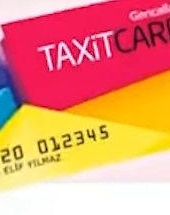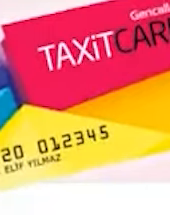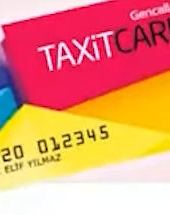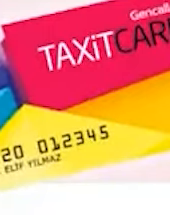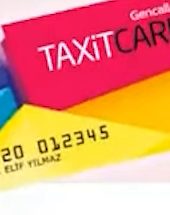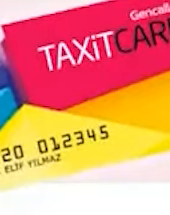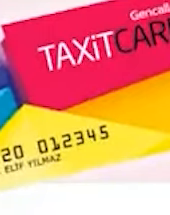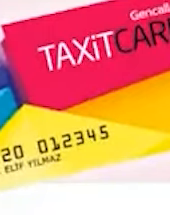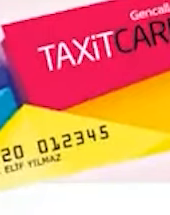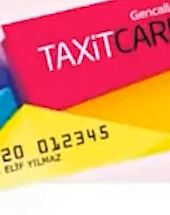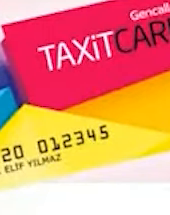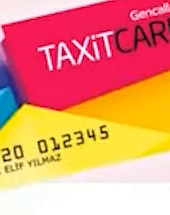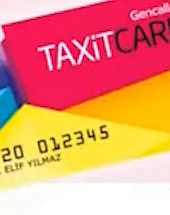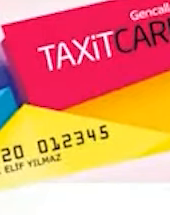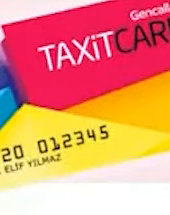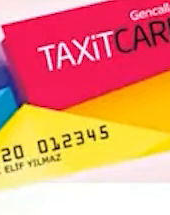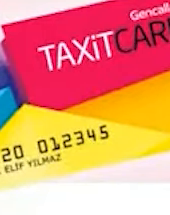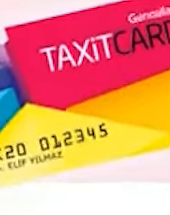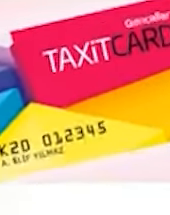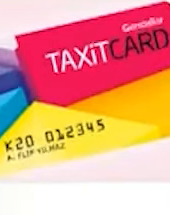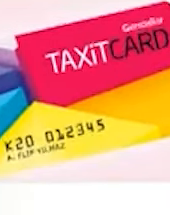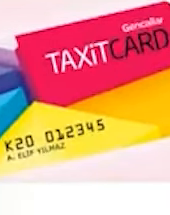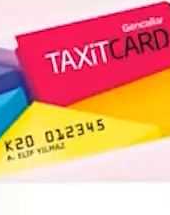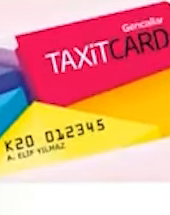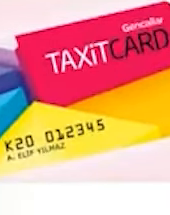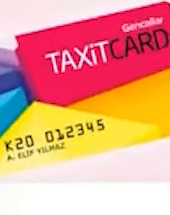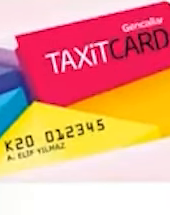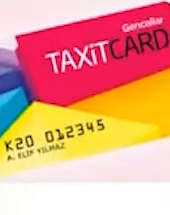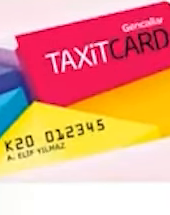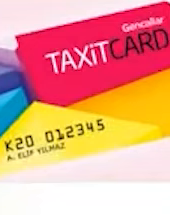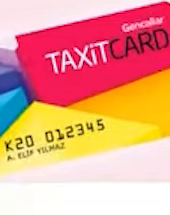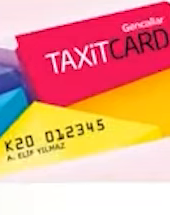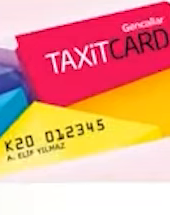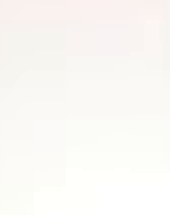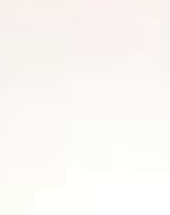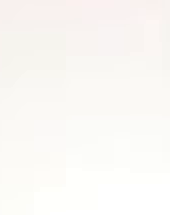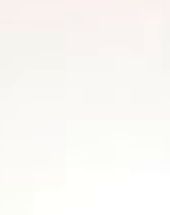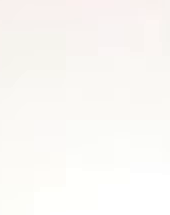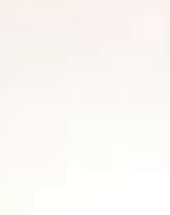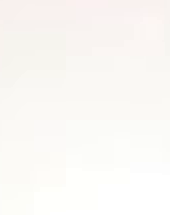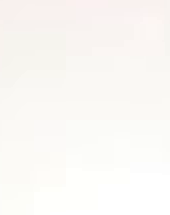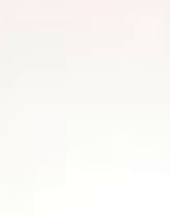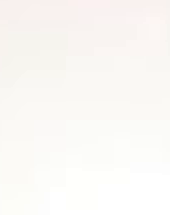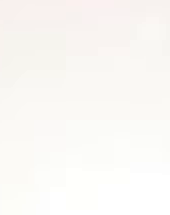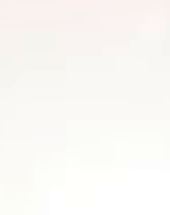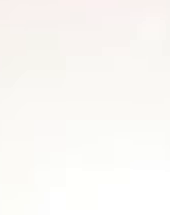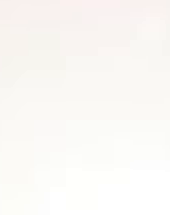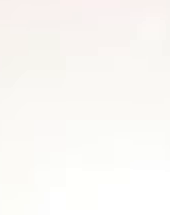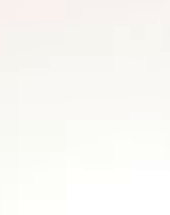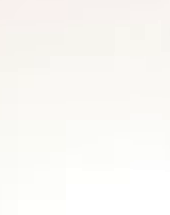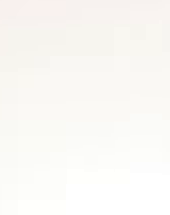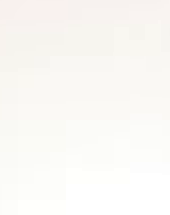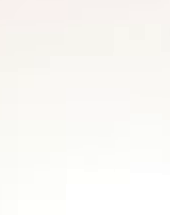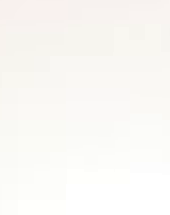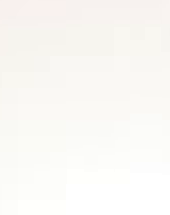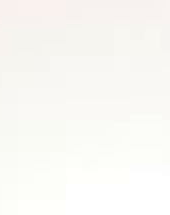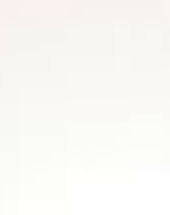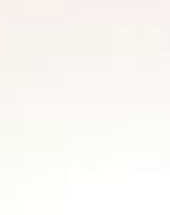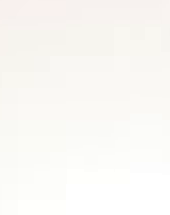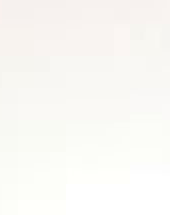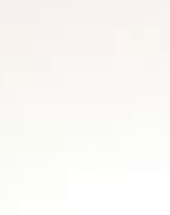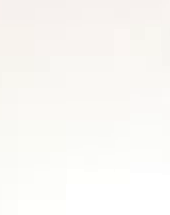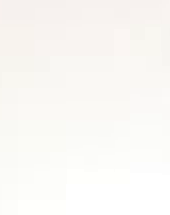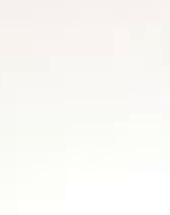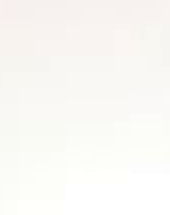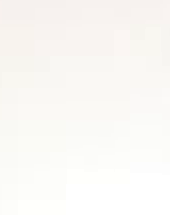kumpirdeki handikaplardan bir tanesini İçine söylüyorum. İçine katılan işte sosisler, mosisler değil mi? Hem o yani sosisler işte ketçap, mayonez. Aslında kaşar peyniriyle